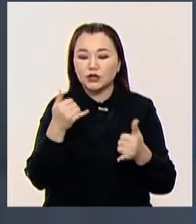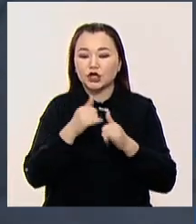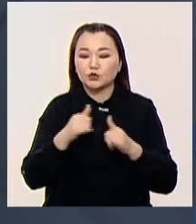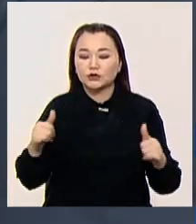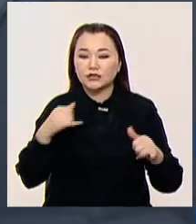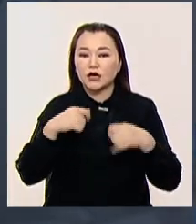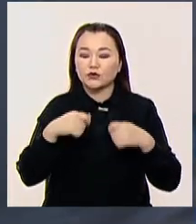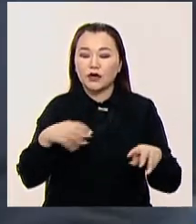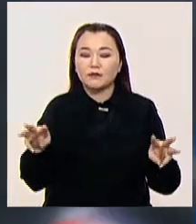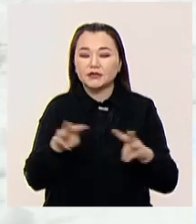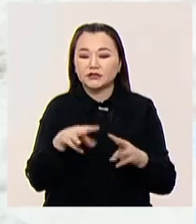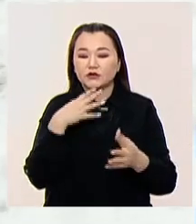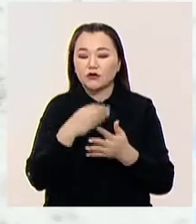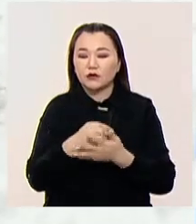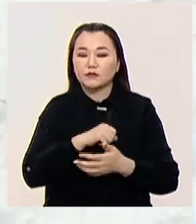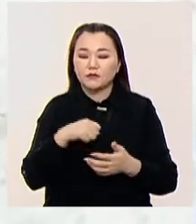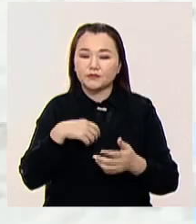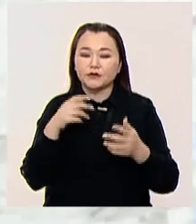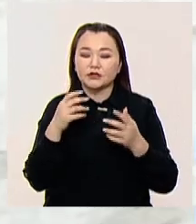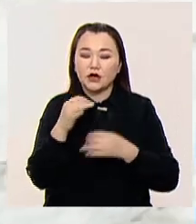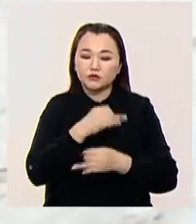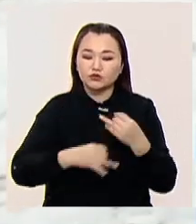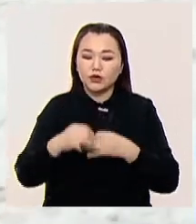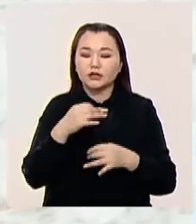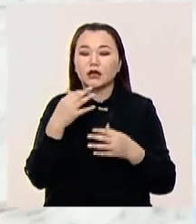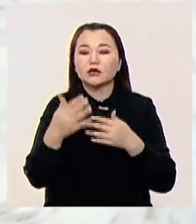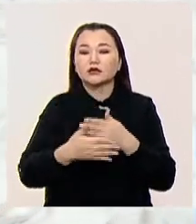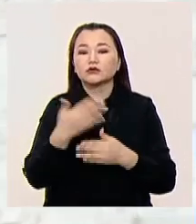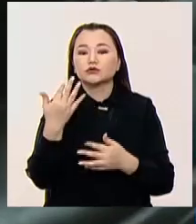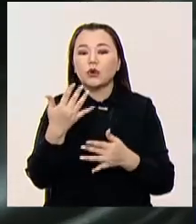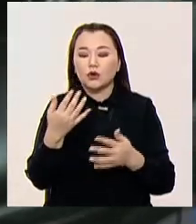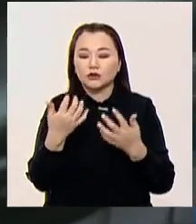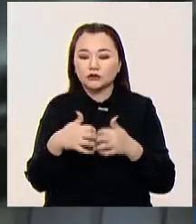мен сауда министрлігі өзара келісіп тағайындалатын жазаның құнын